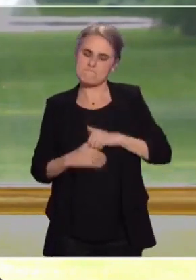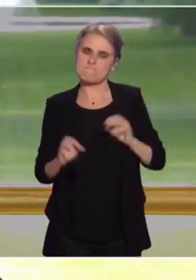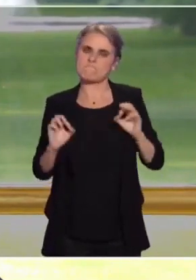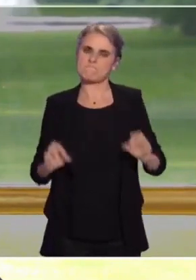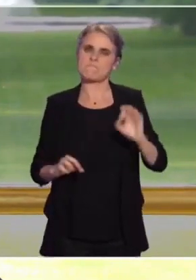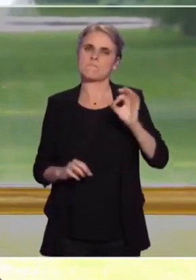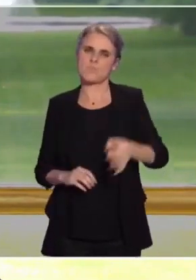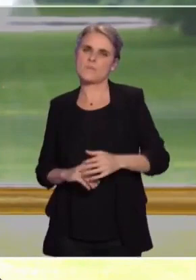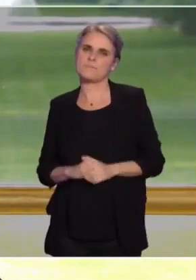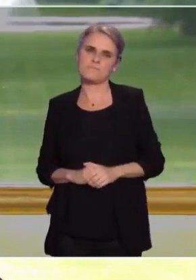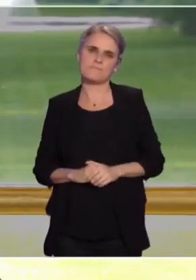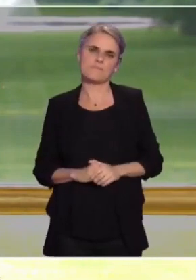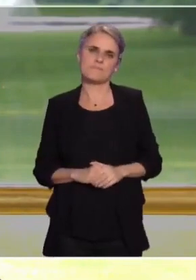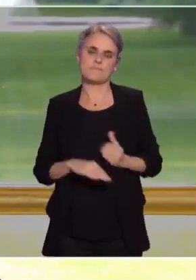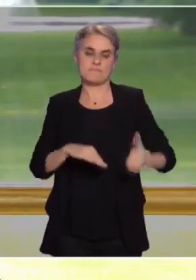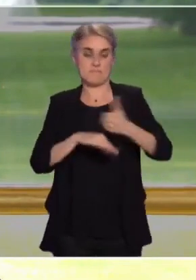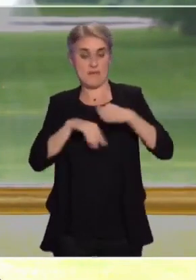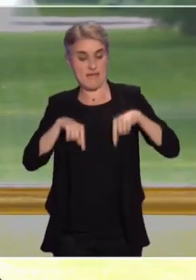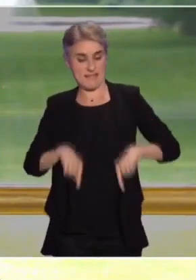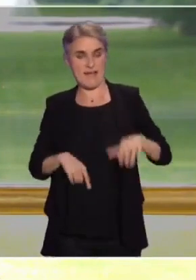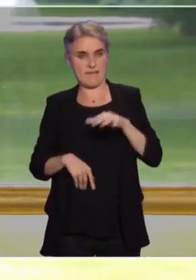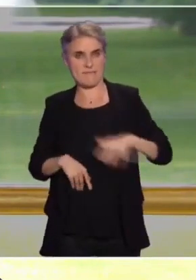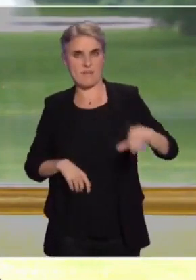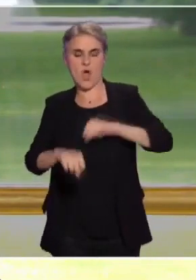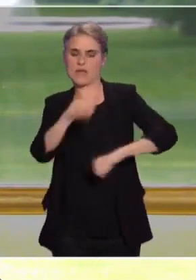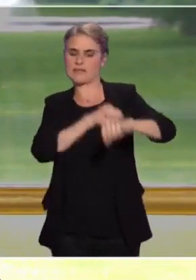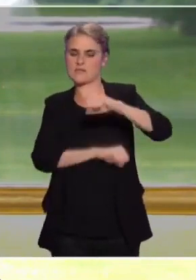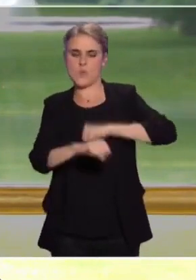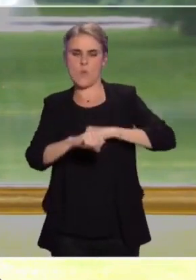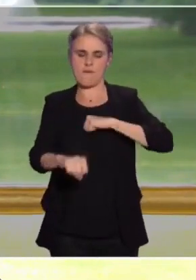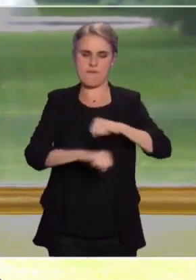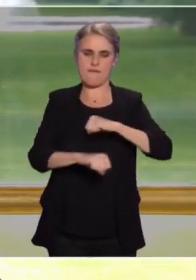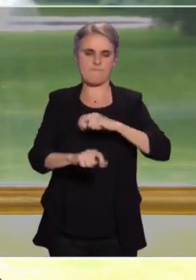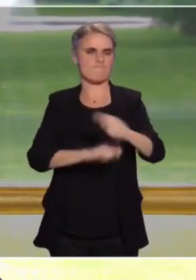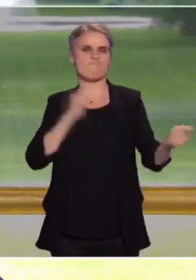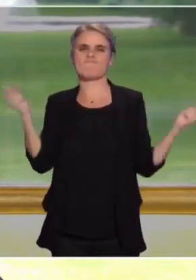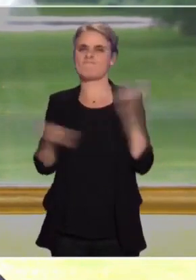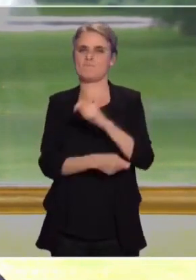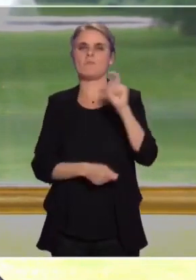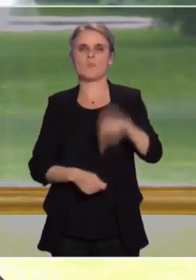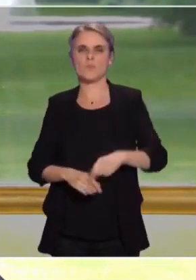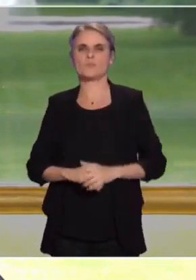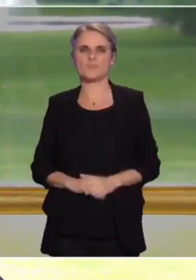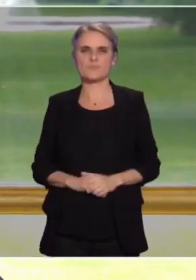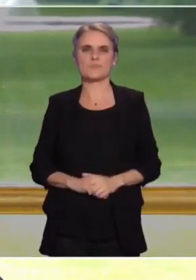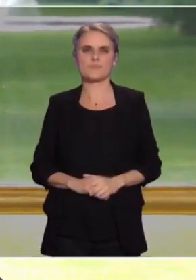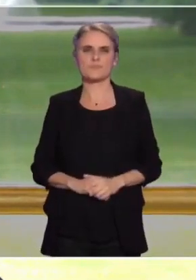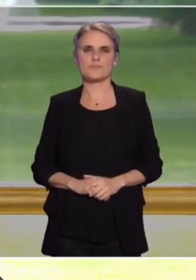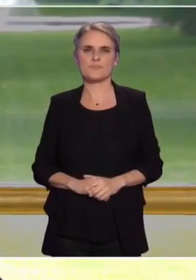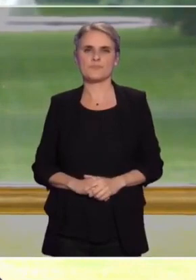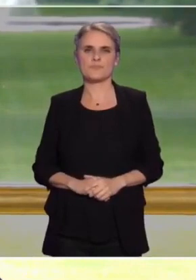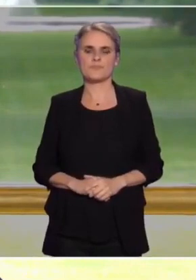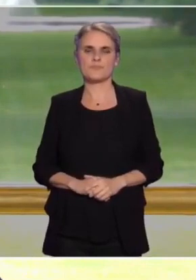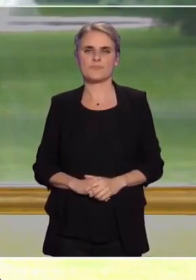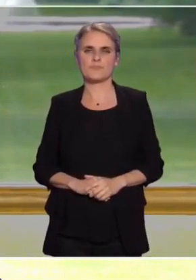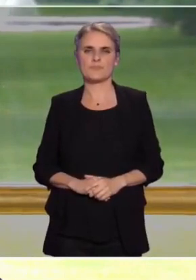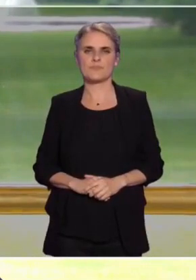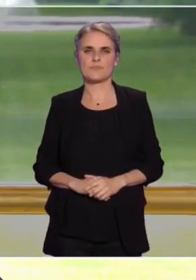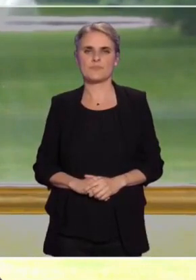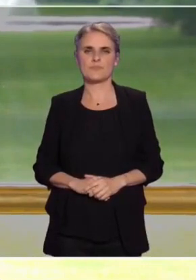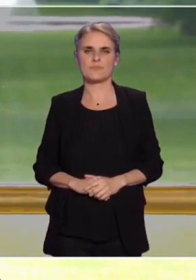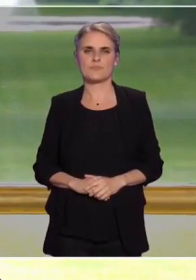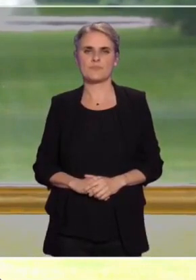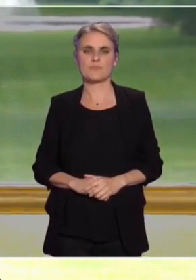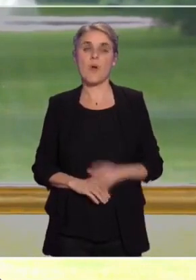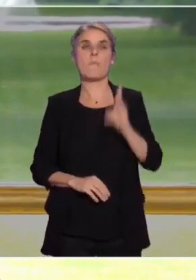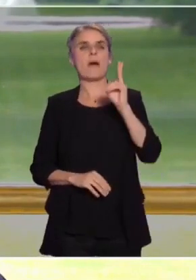l'organisation de l'état et de notre action doit profondément changer tout ne peut pas être décidé si souvent